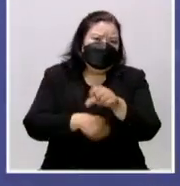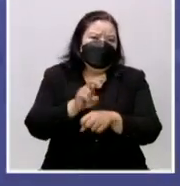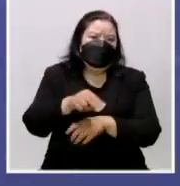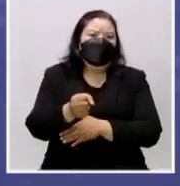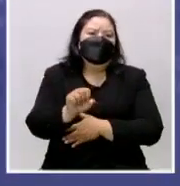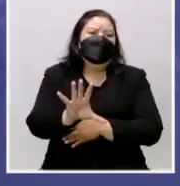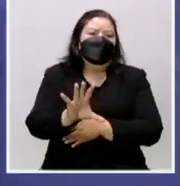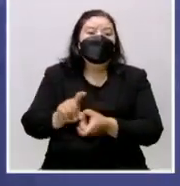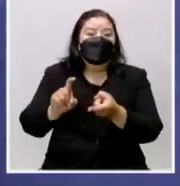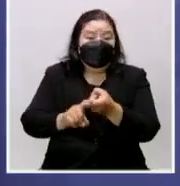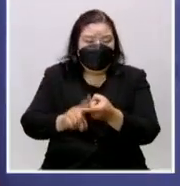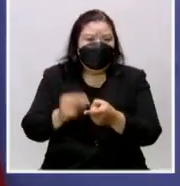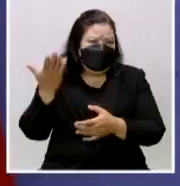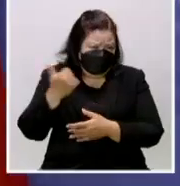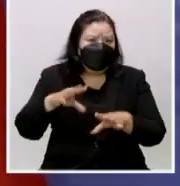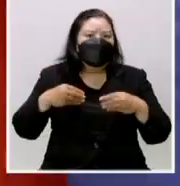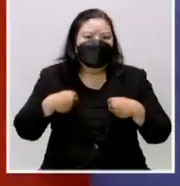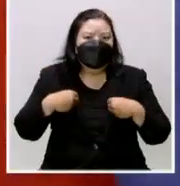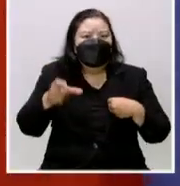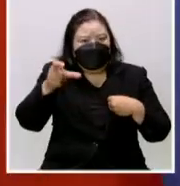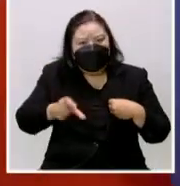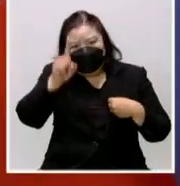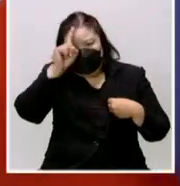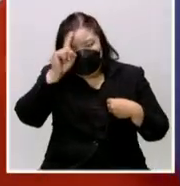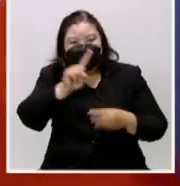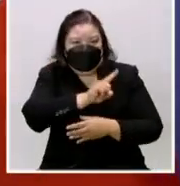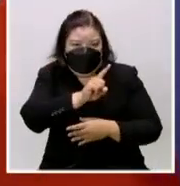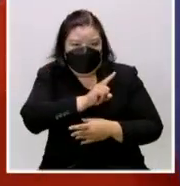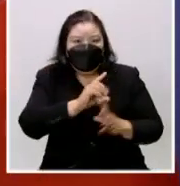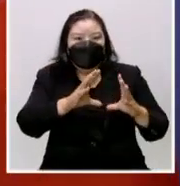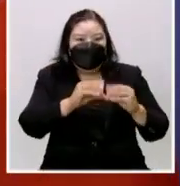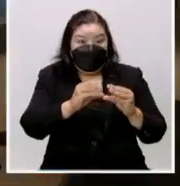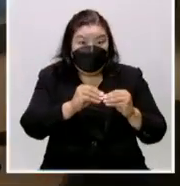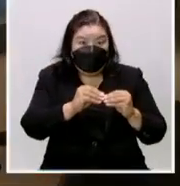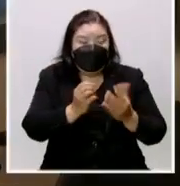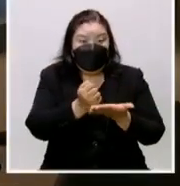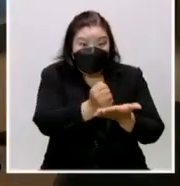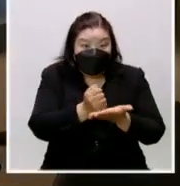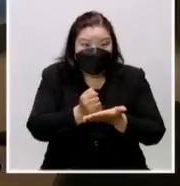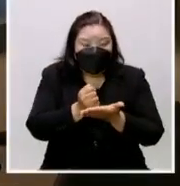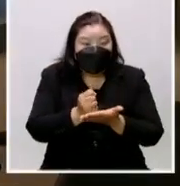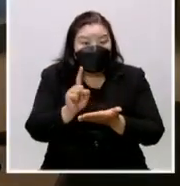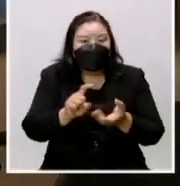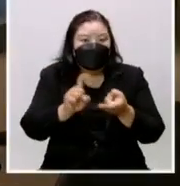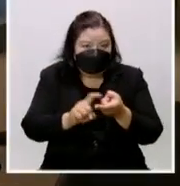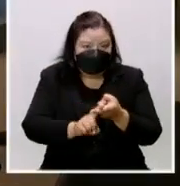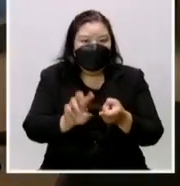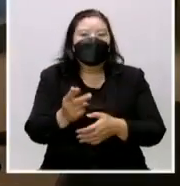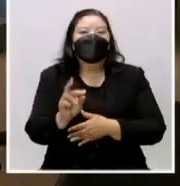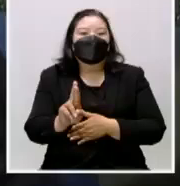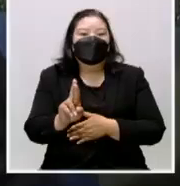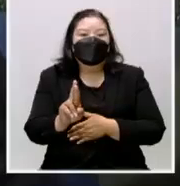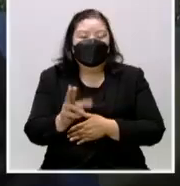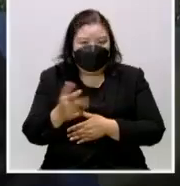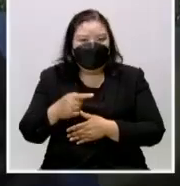ปูตินยอมรับว่าฝรั่งเศสและเยอรมนีควรทำหน้าที่เป็นผู้ดูแลในการเจรจาระหว่างทั้งสองฝ่ายนะคะและสหรัฐสนับสนุนการกลับ